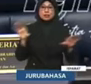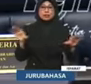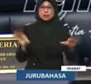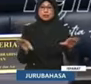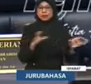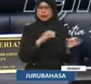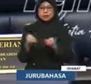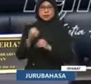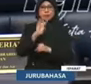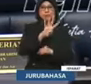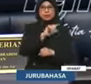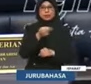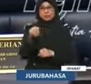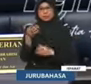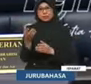4 hingga 14.000 logo sini masih